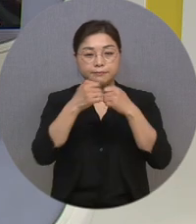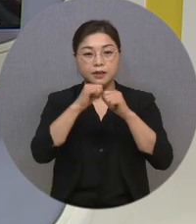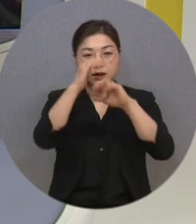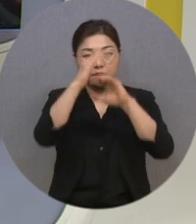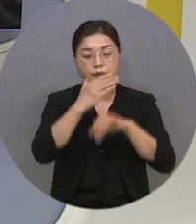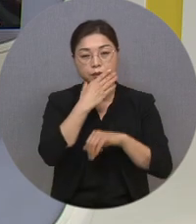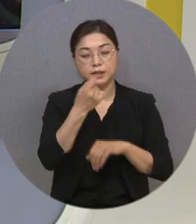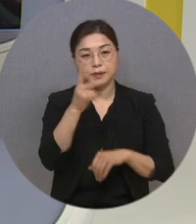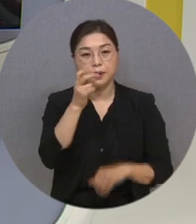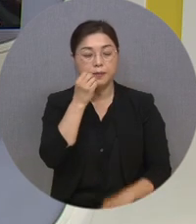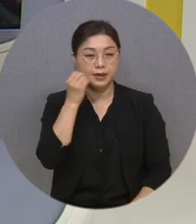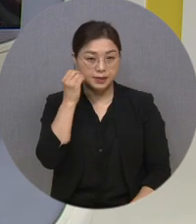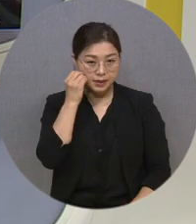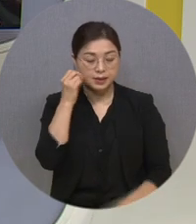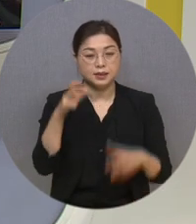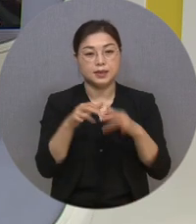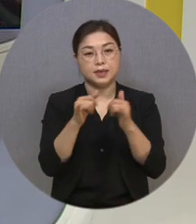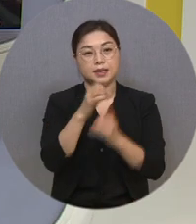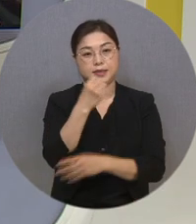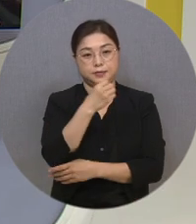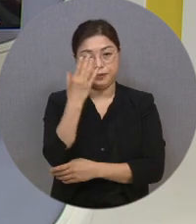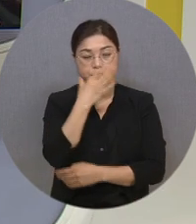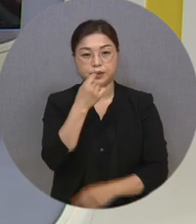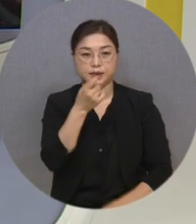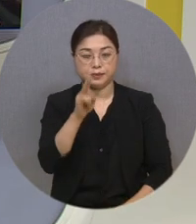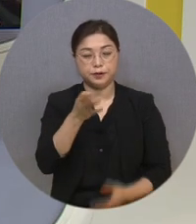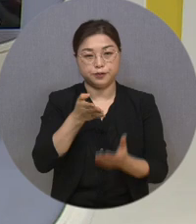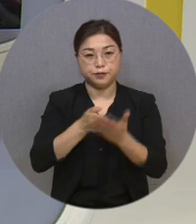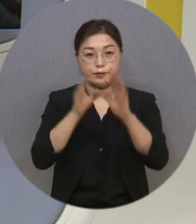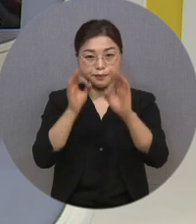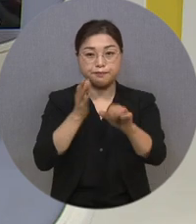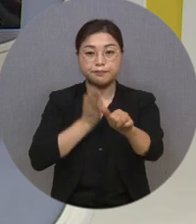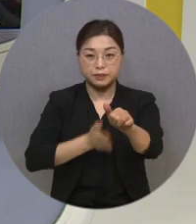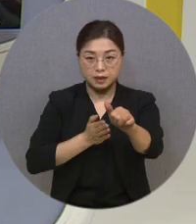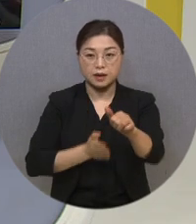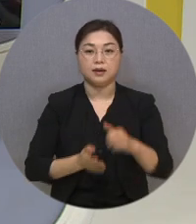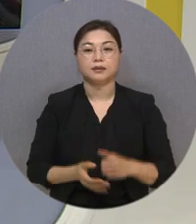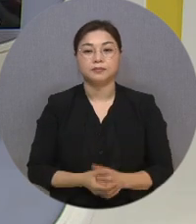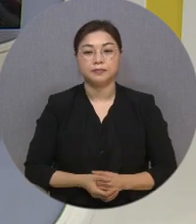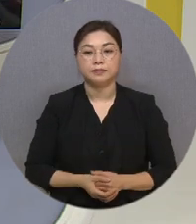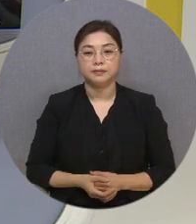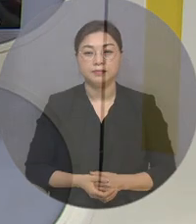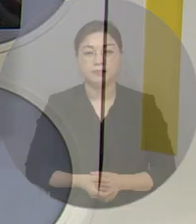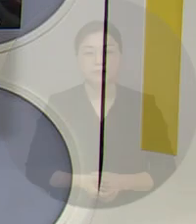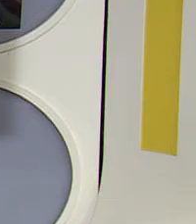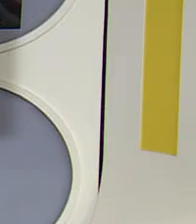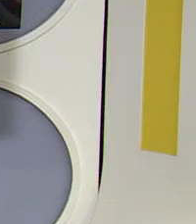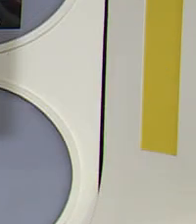사항은 웰페어 뉴스 홈페이지와 장애인신문, 복지TV 뉴스를 통해 확인할 수 있습니다.